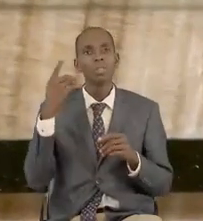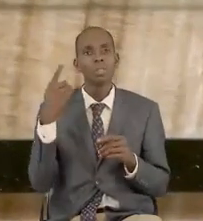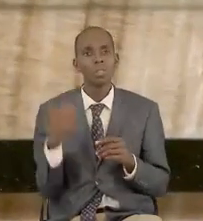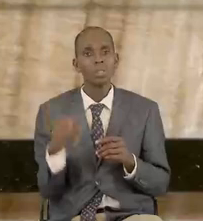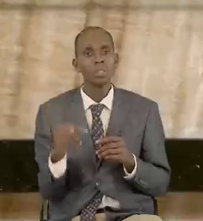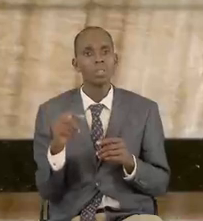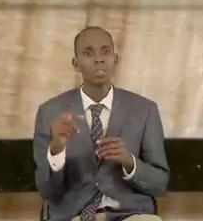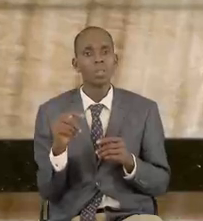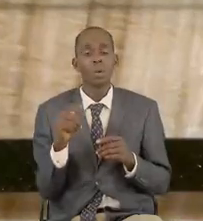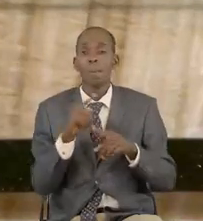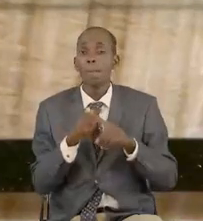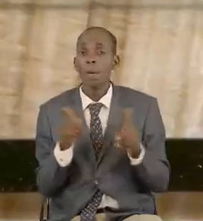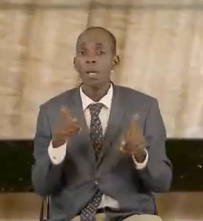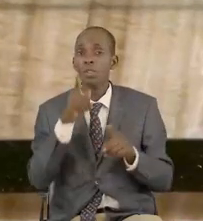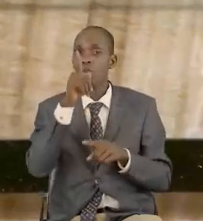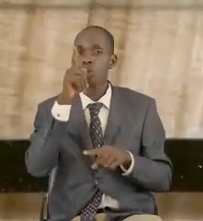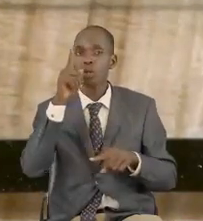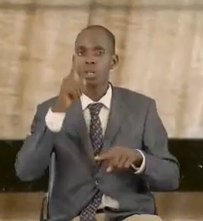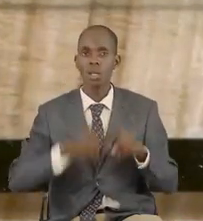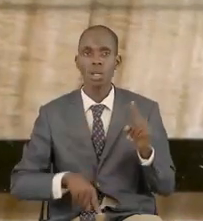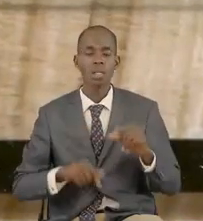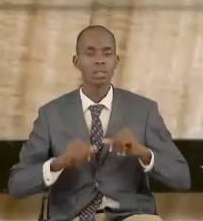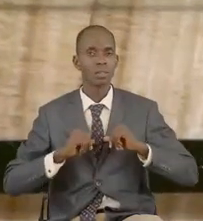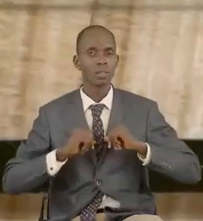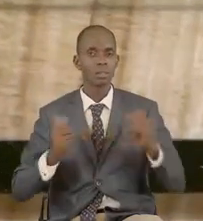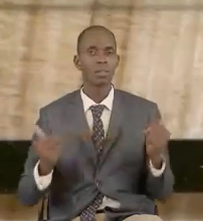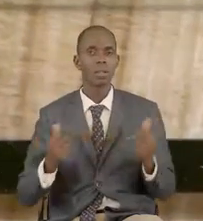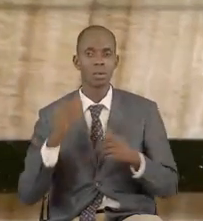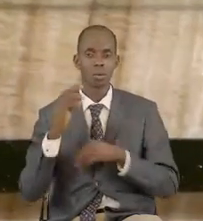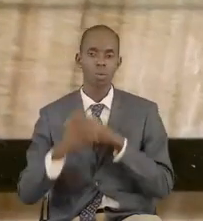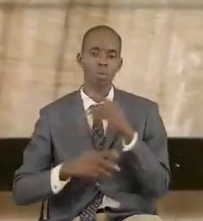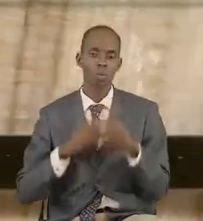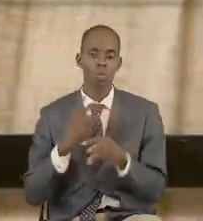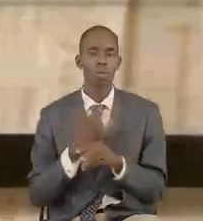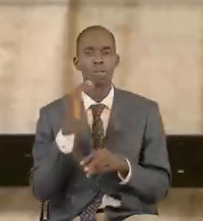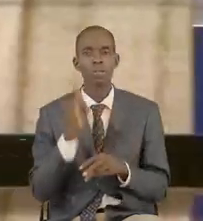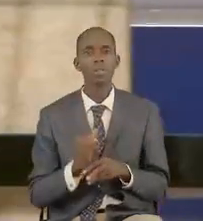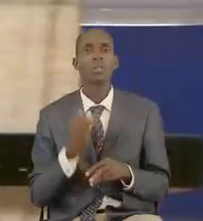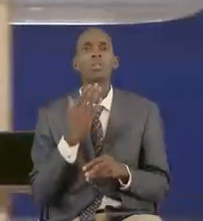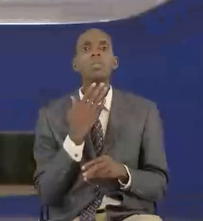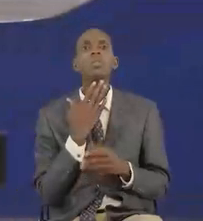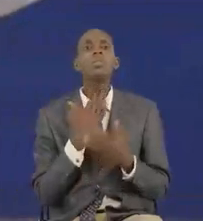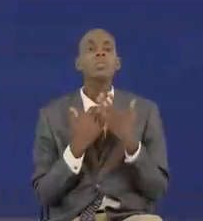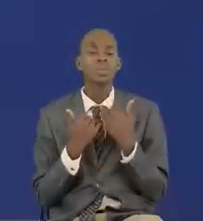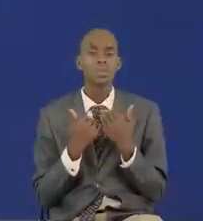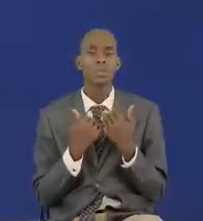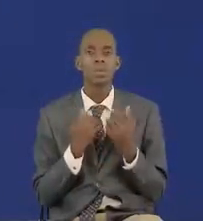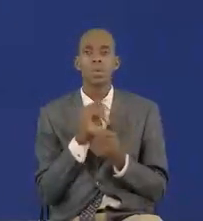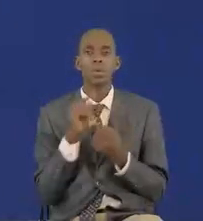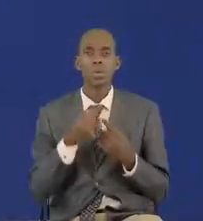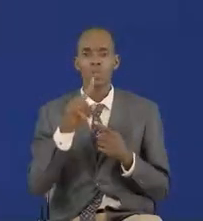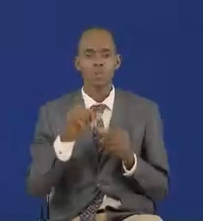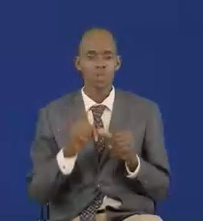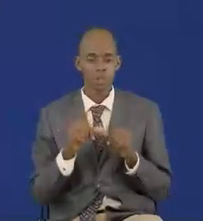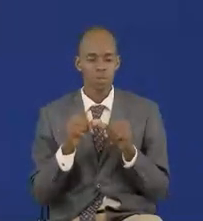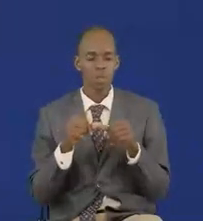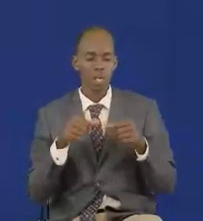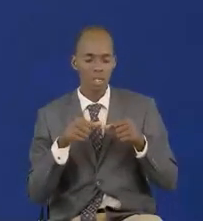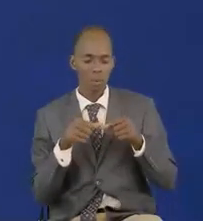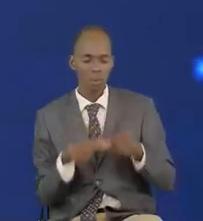du monde à la résistance mondaine du monde à la parole lorsque tu demeure